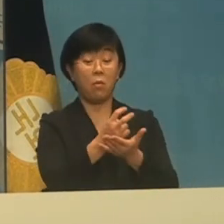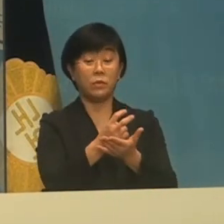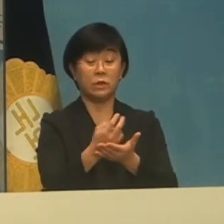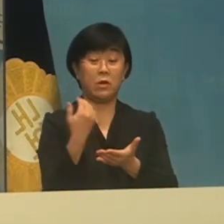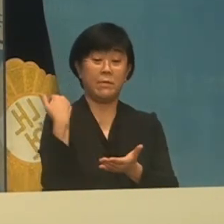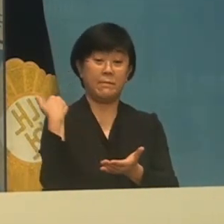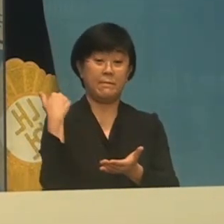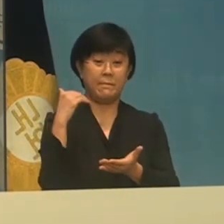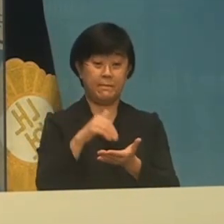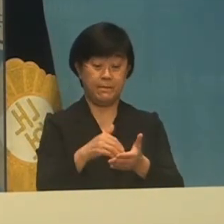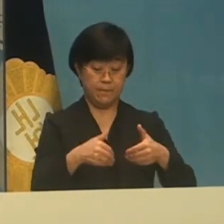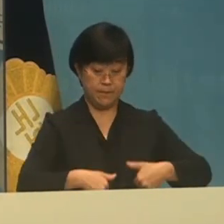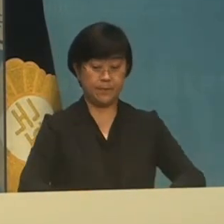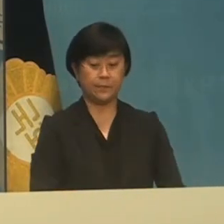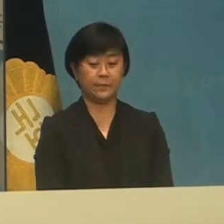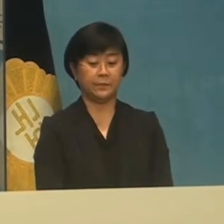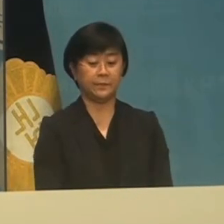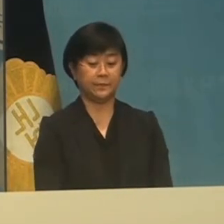바랍니다.